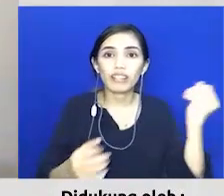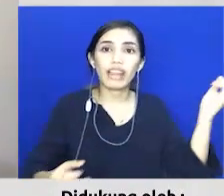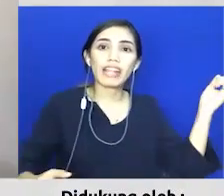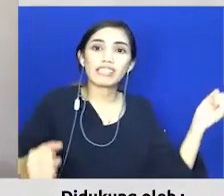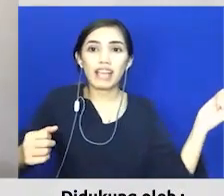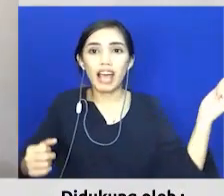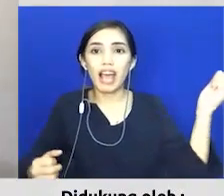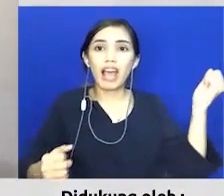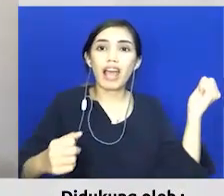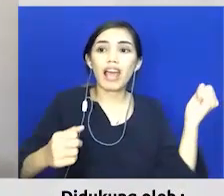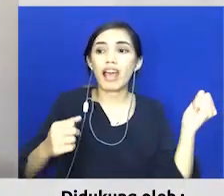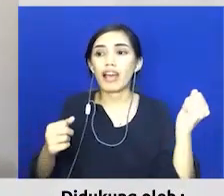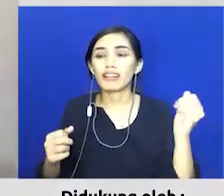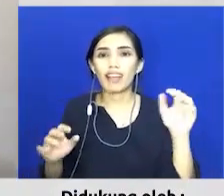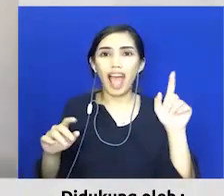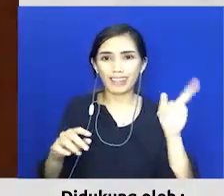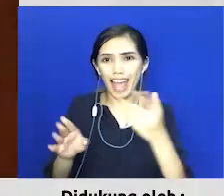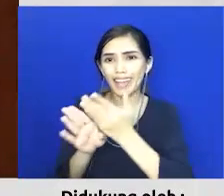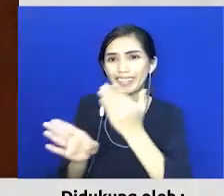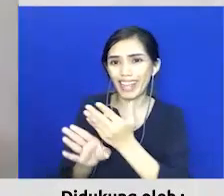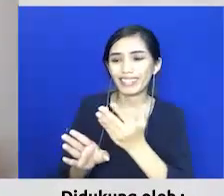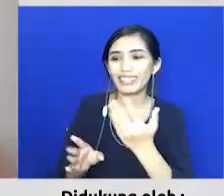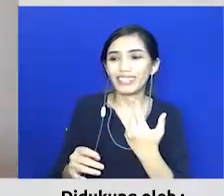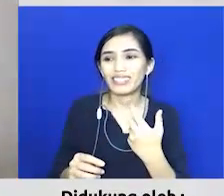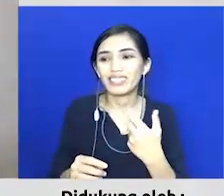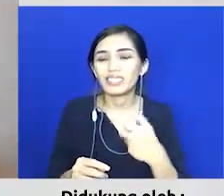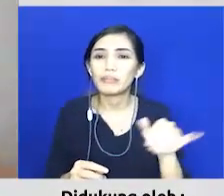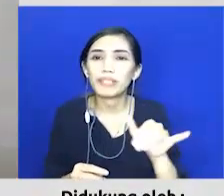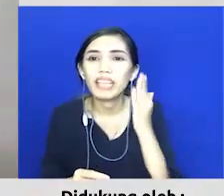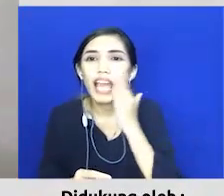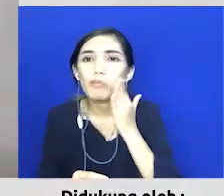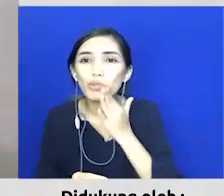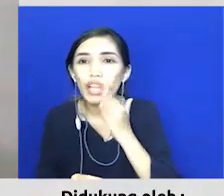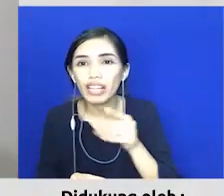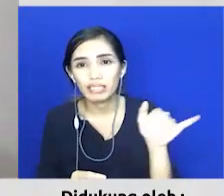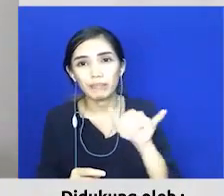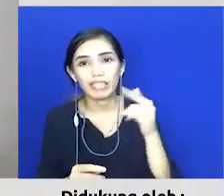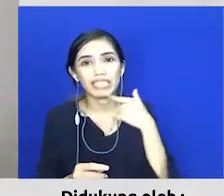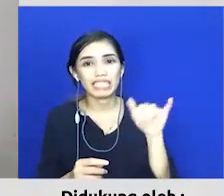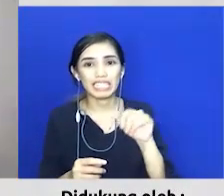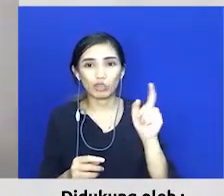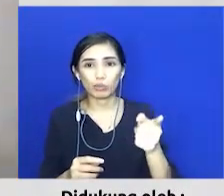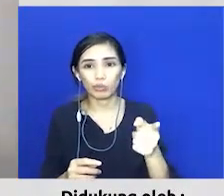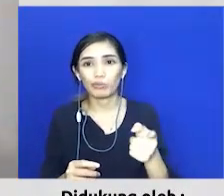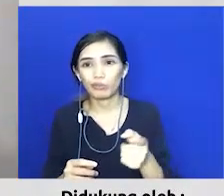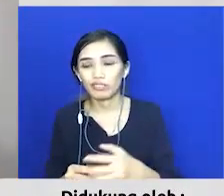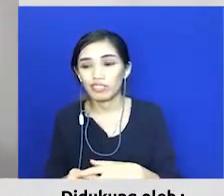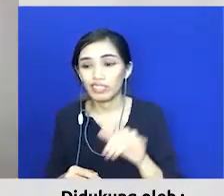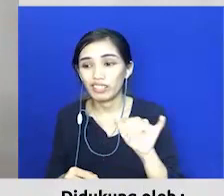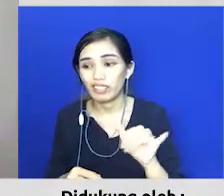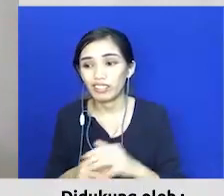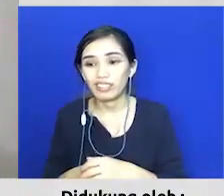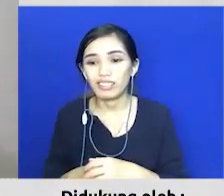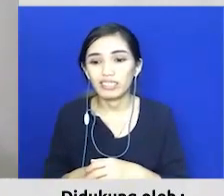kan gitu kan Pak ya kan gitu, bahwa ada kok bisa kok begitu gitu, kenapa kita jadi sangat